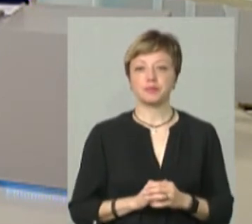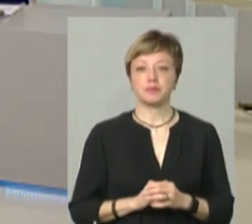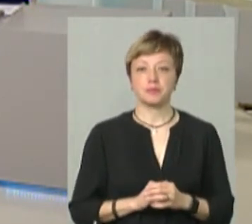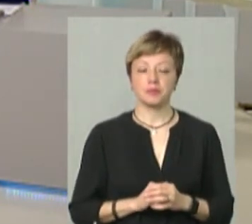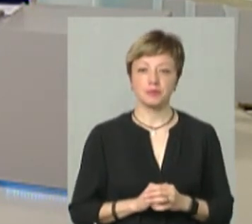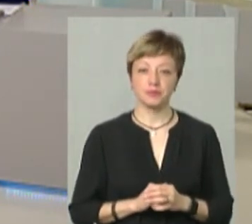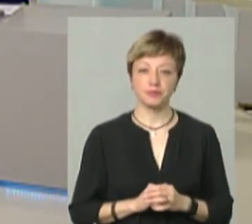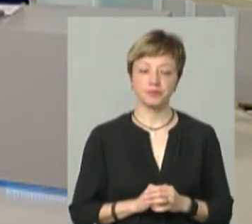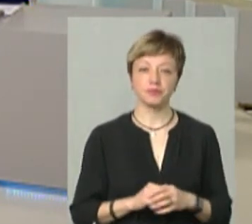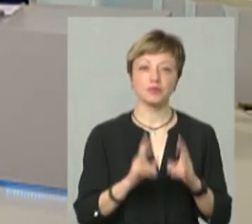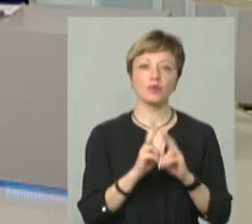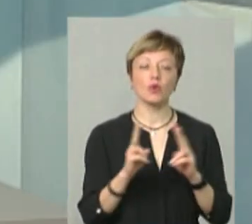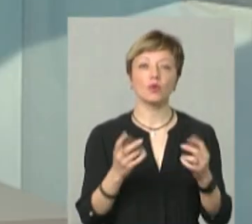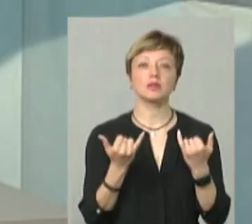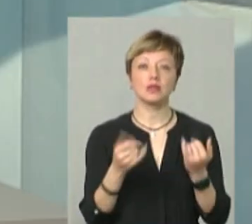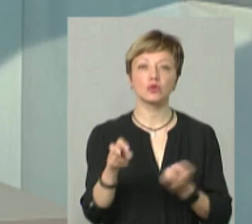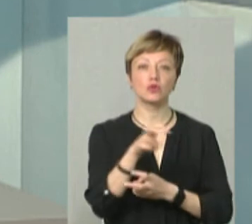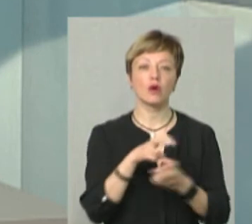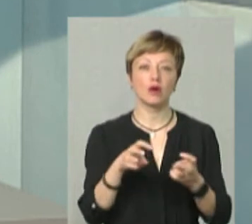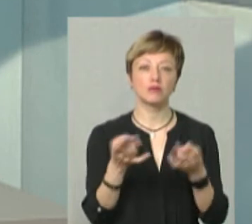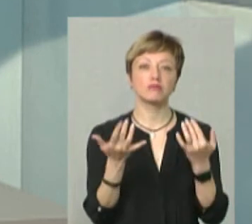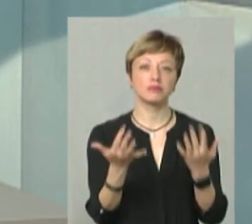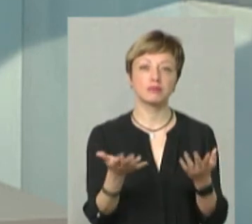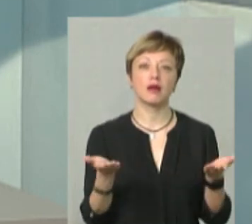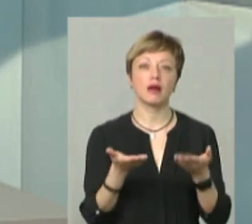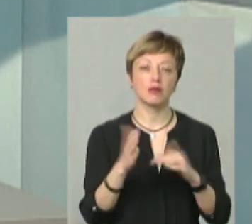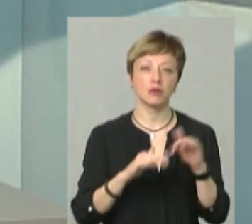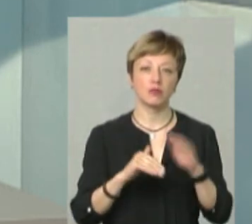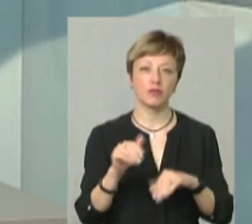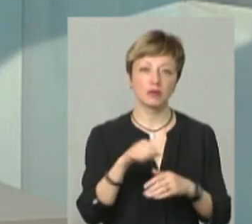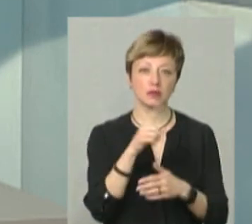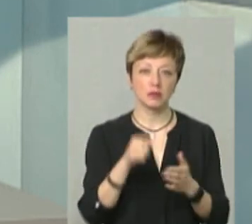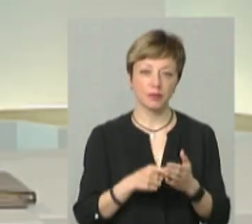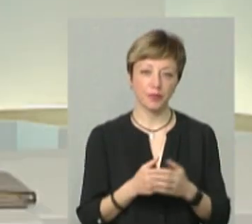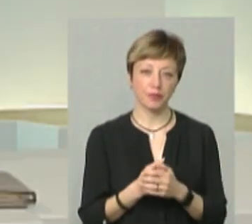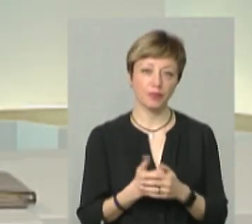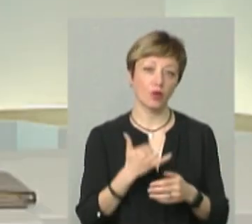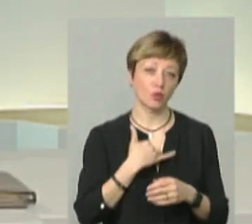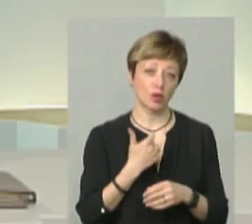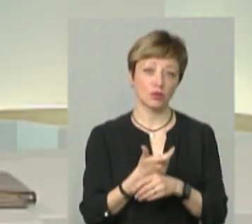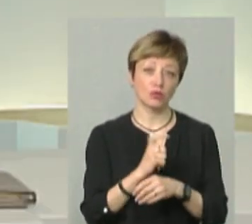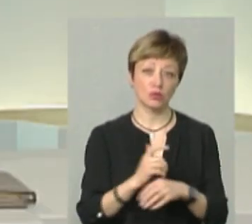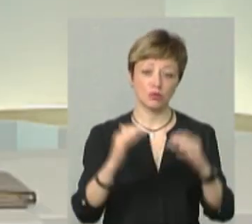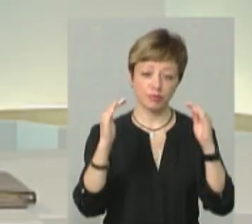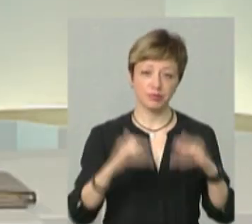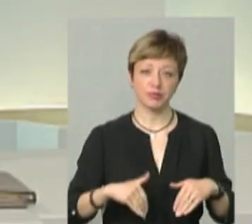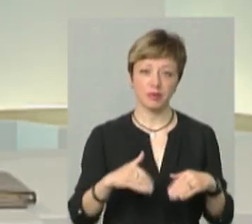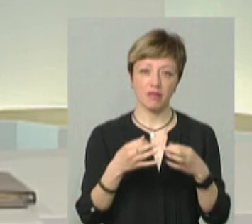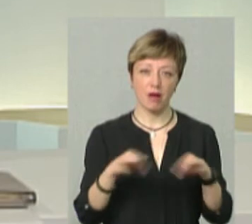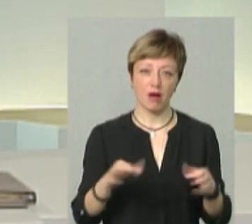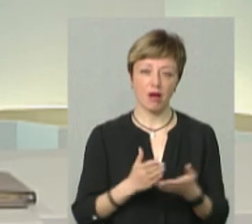Поговоримо вже предметно. А кого наразі найбільше шукають роботодавці, які професії затребувані? В нас дуже впала кількість